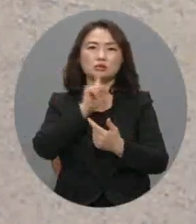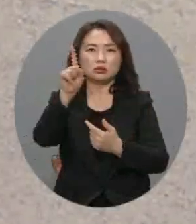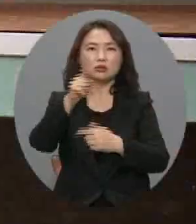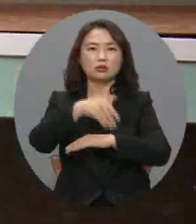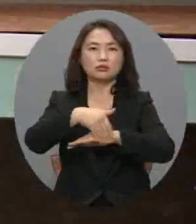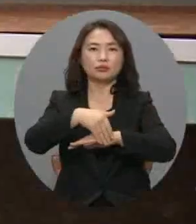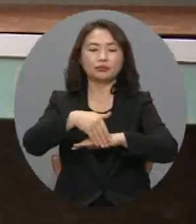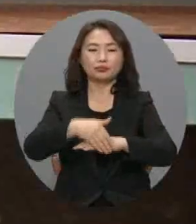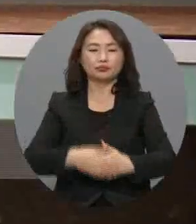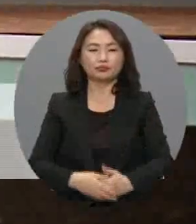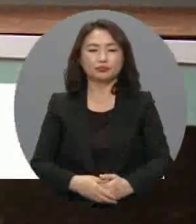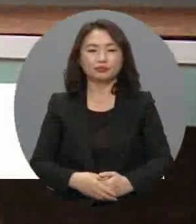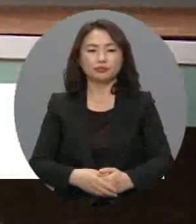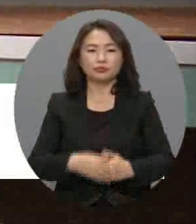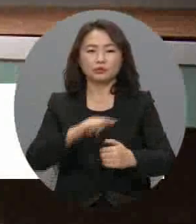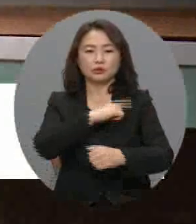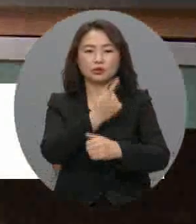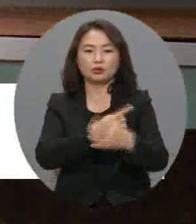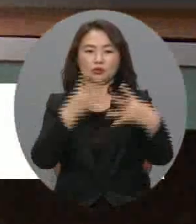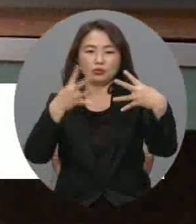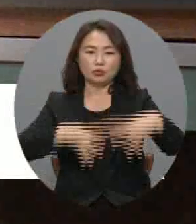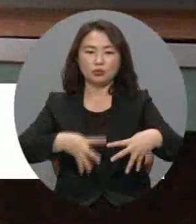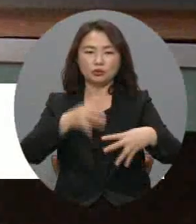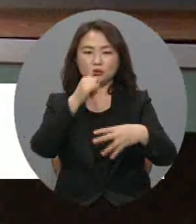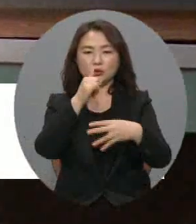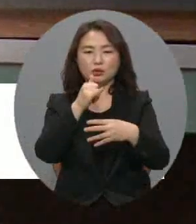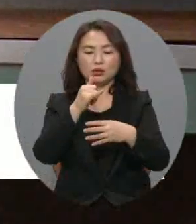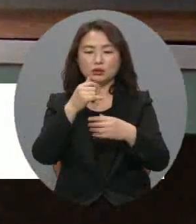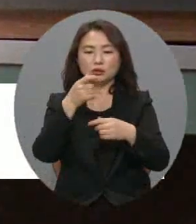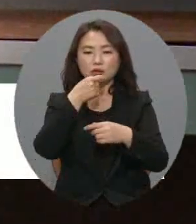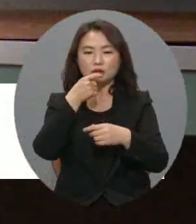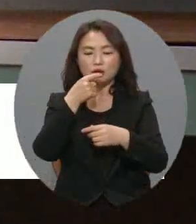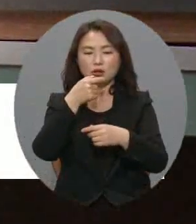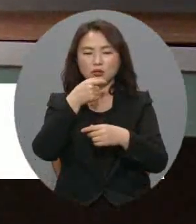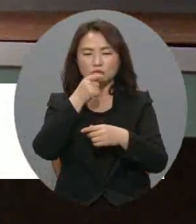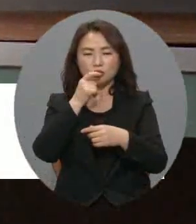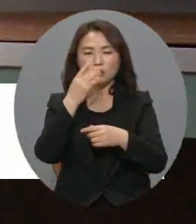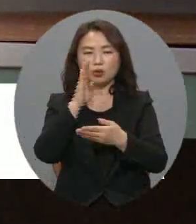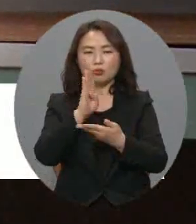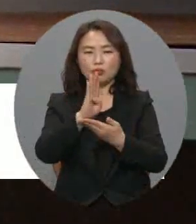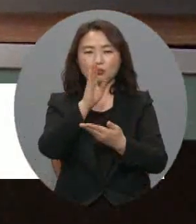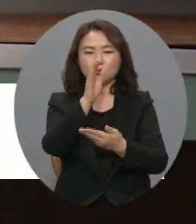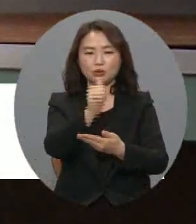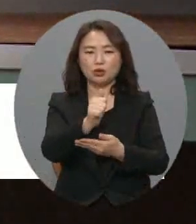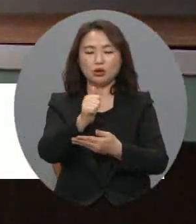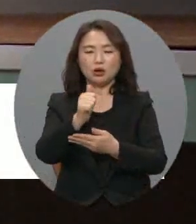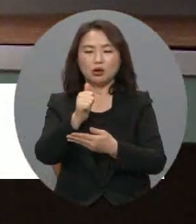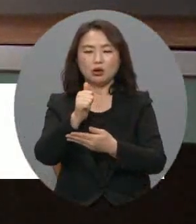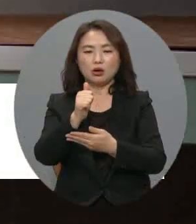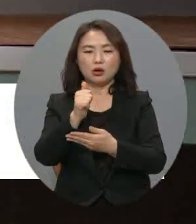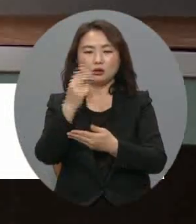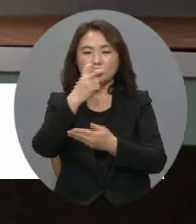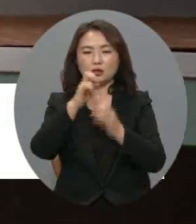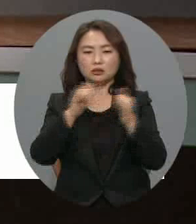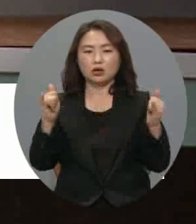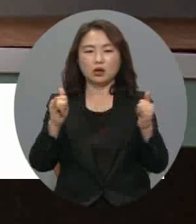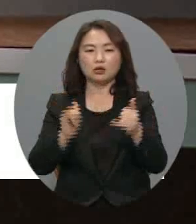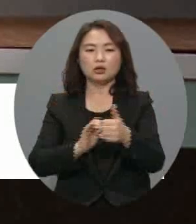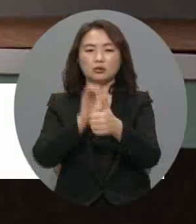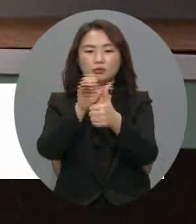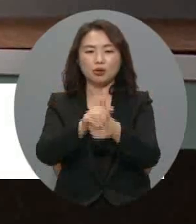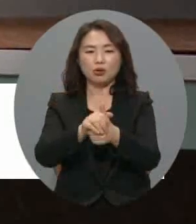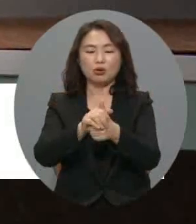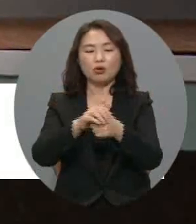예정입니다. 이렇게 자격요건을 갖춘 우리 생산 수지 부장을 이렇게 수도시설